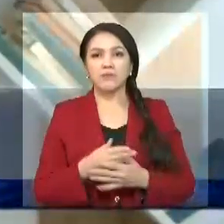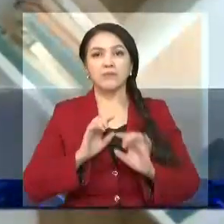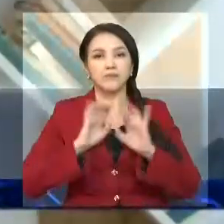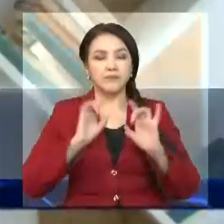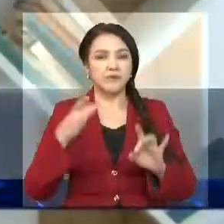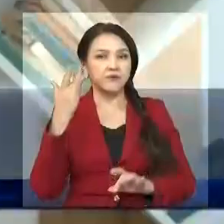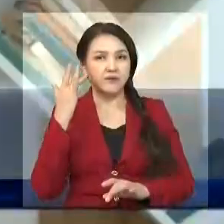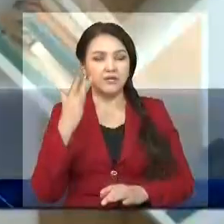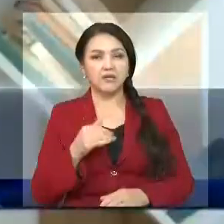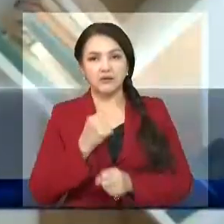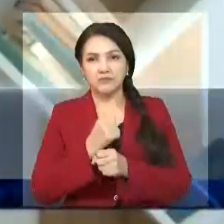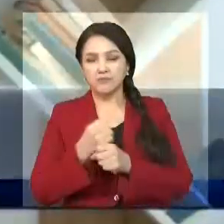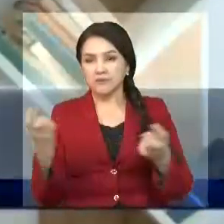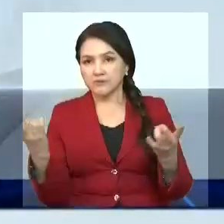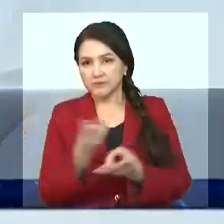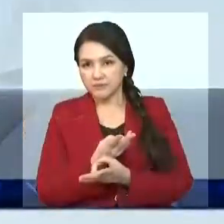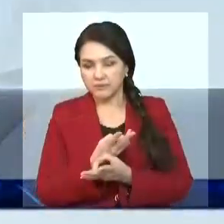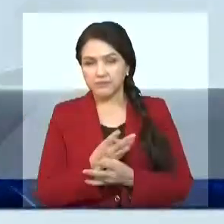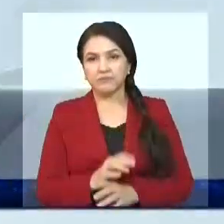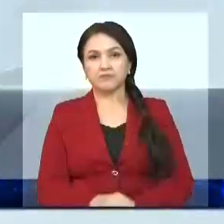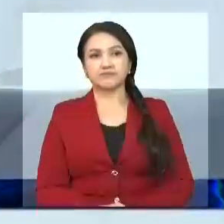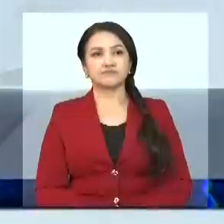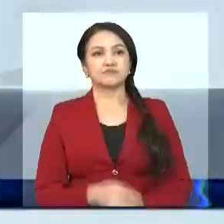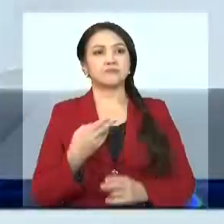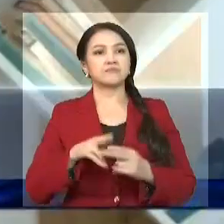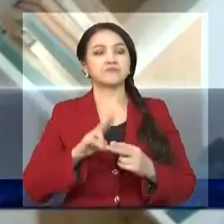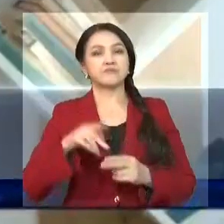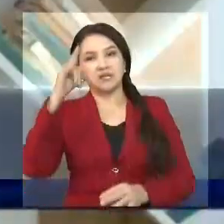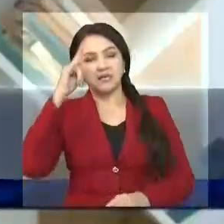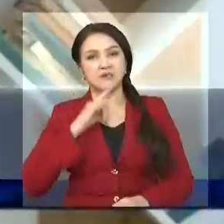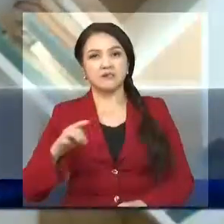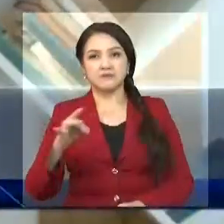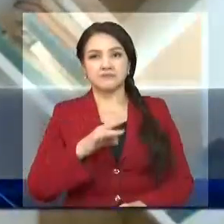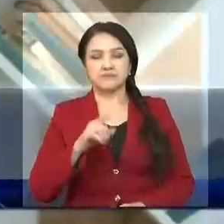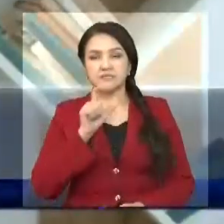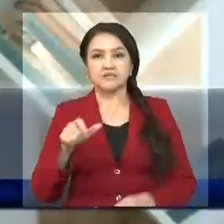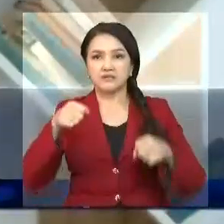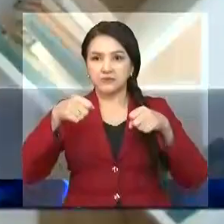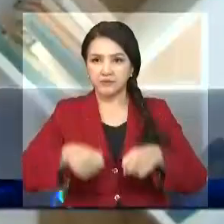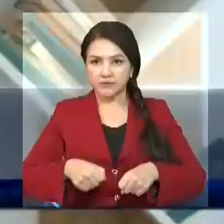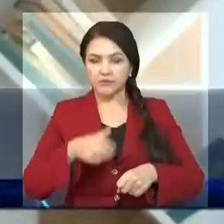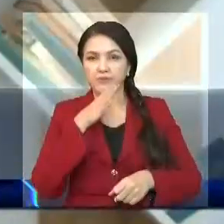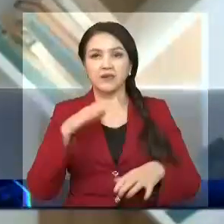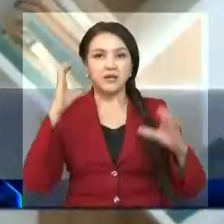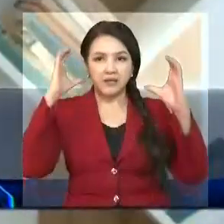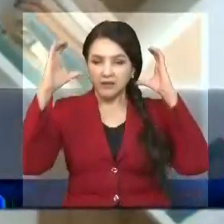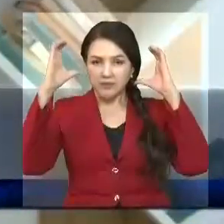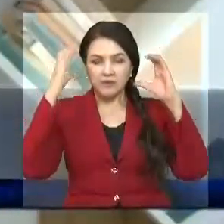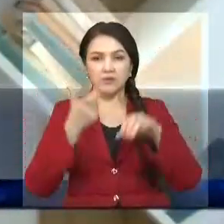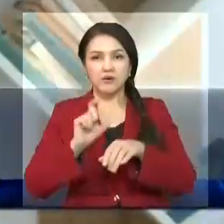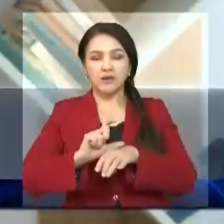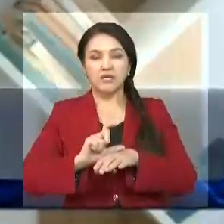жүр. Бұнымен жұмыс жүргізу керек екендігі жөнінде. Осы ретте Қазақстан Республикасындағы адам құқықтары жөніндегі уәкіл институты